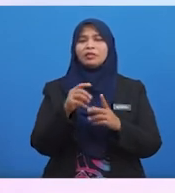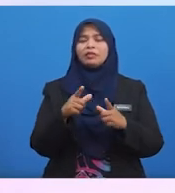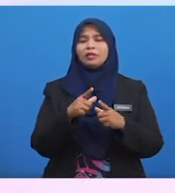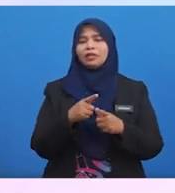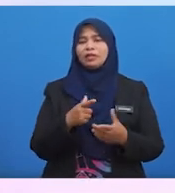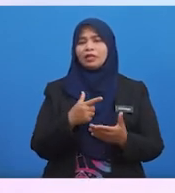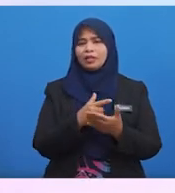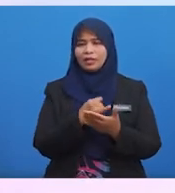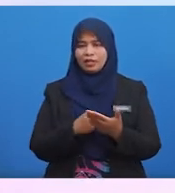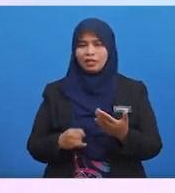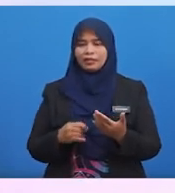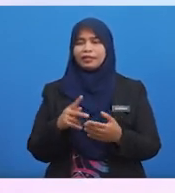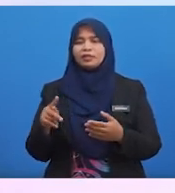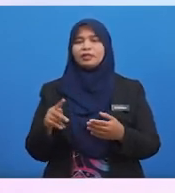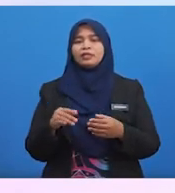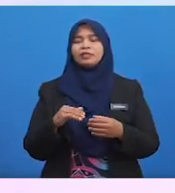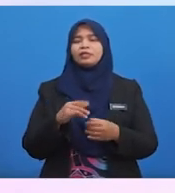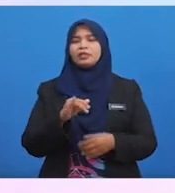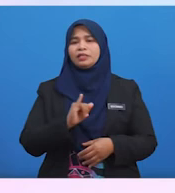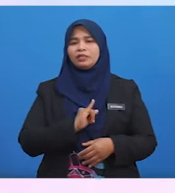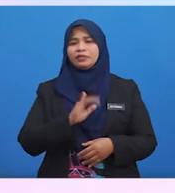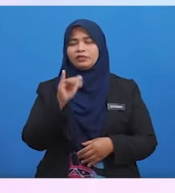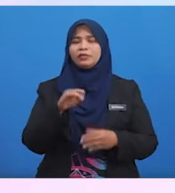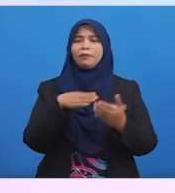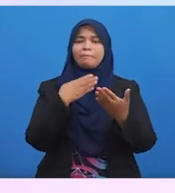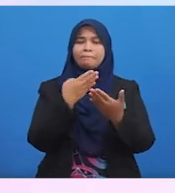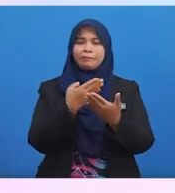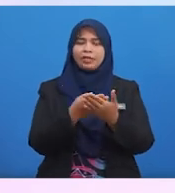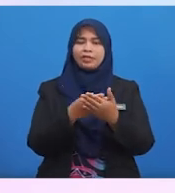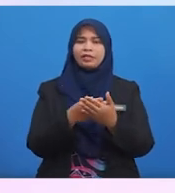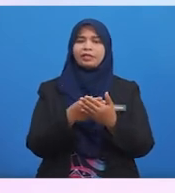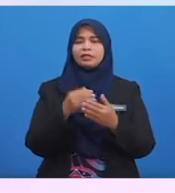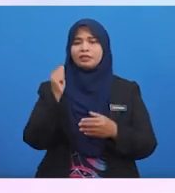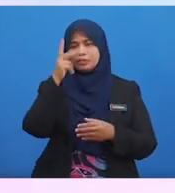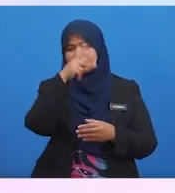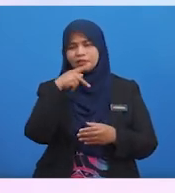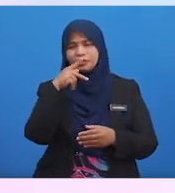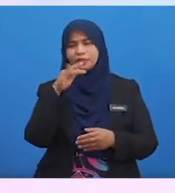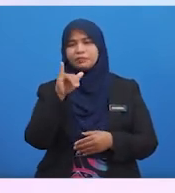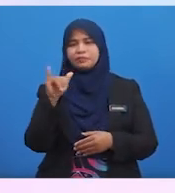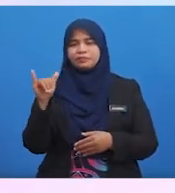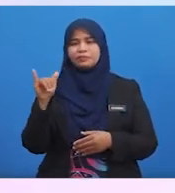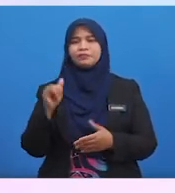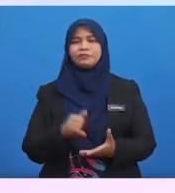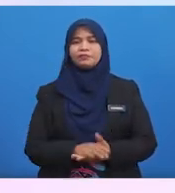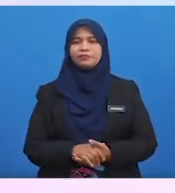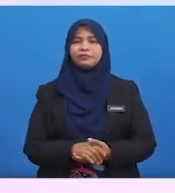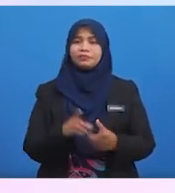jawabannya melahirkan individu yang baik akhlaknya